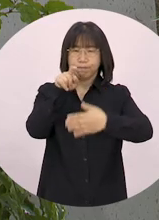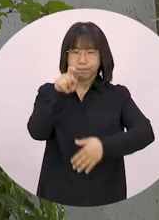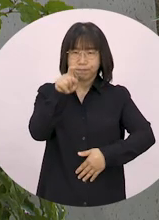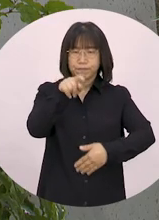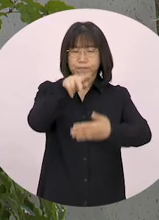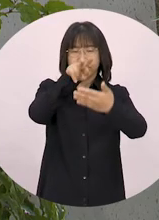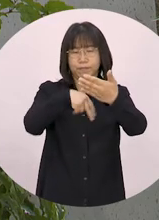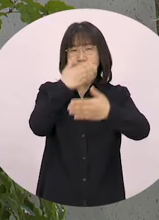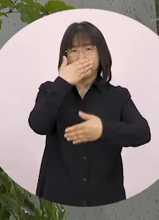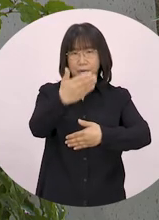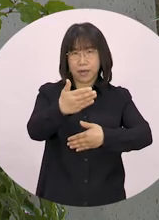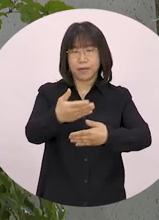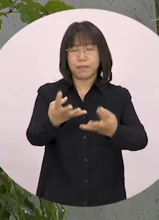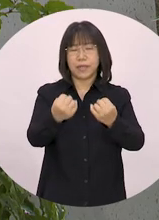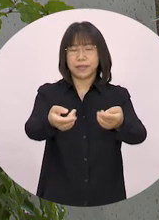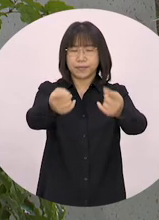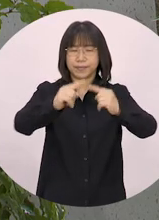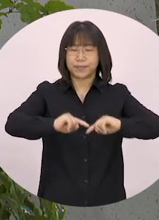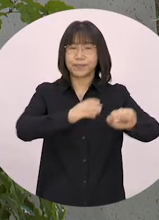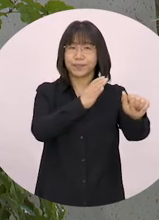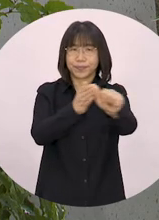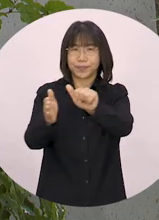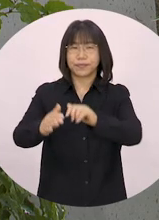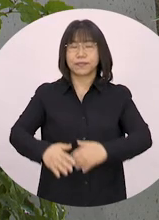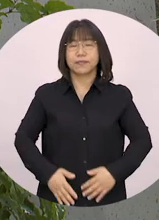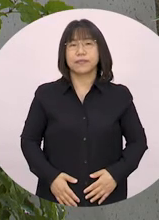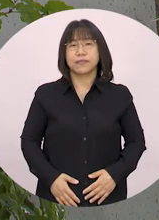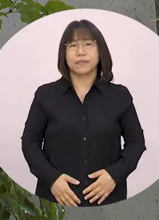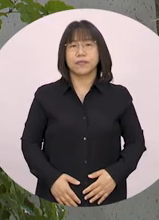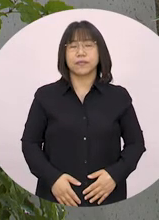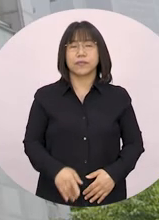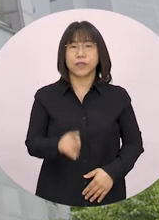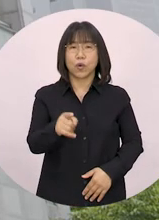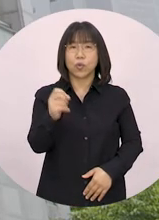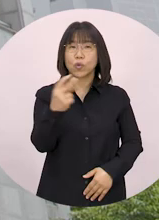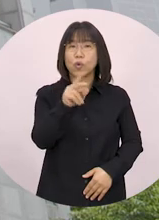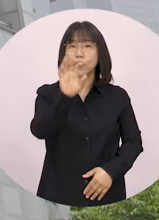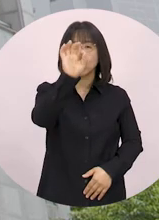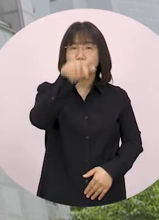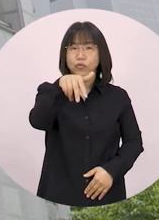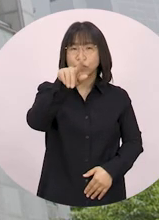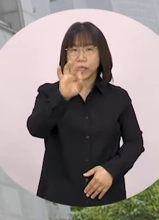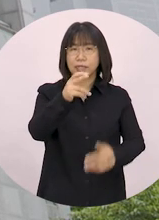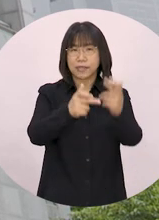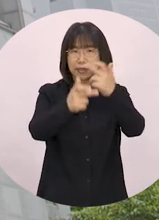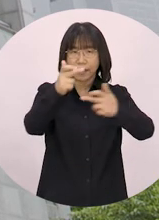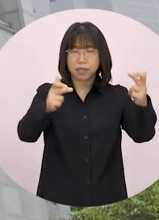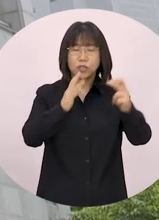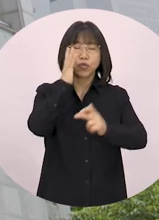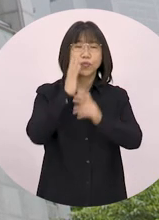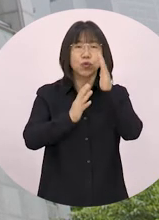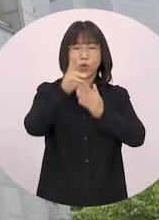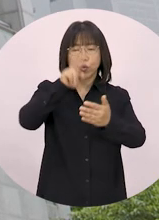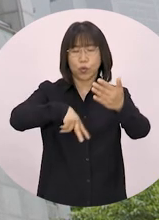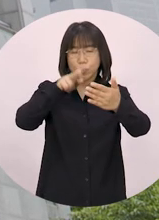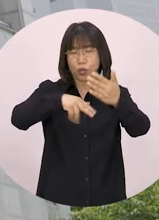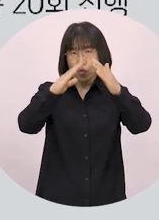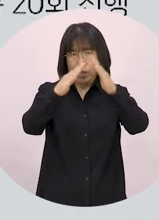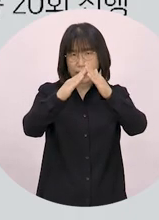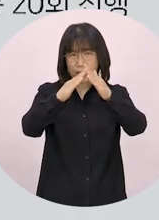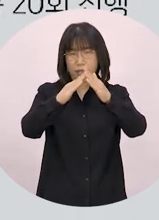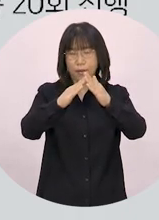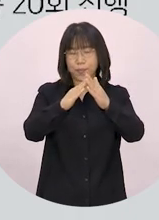채널에서 수강하실 수 있습니다. 많은 참여 부탁드립니다. 이외에도 우장산 숲속